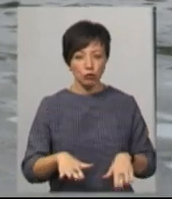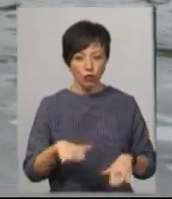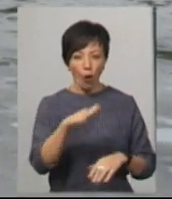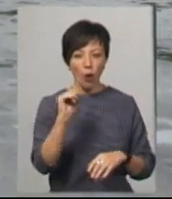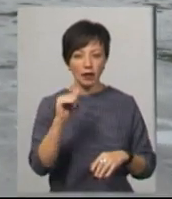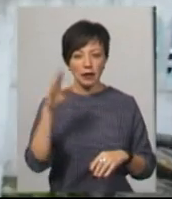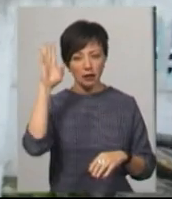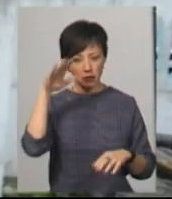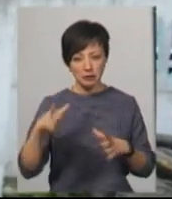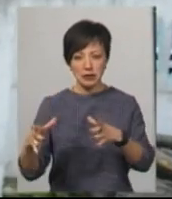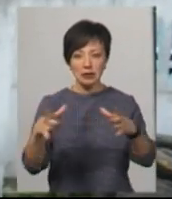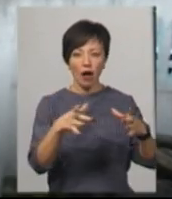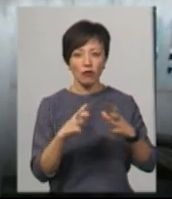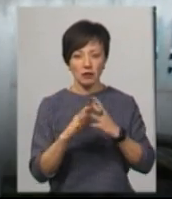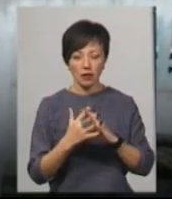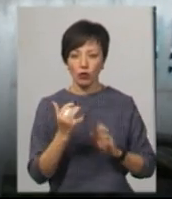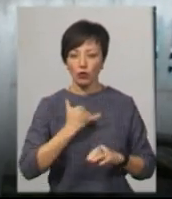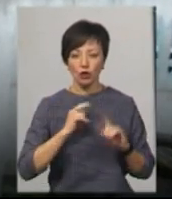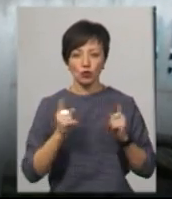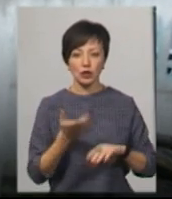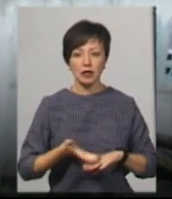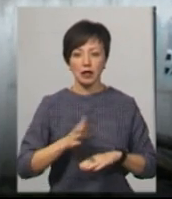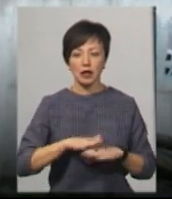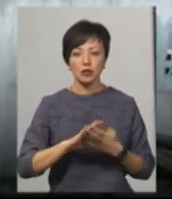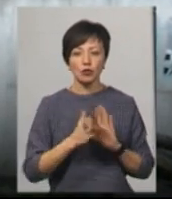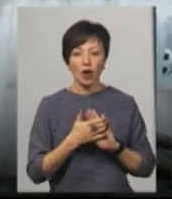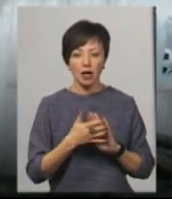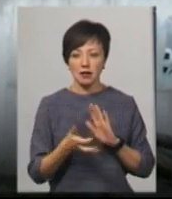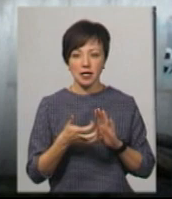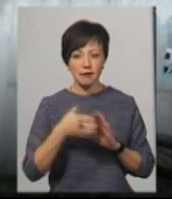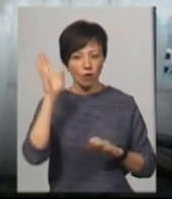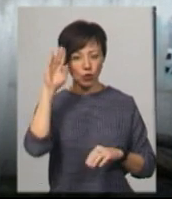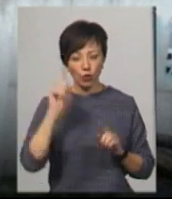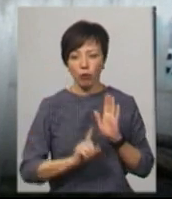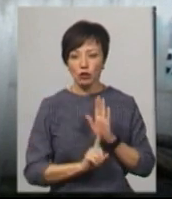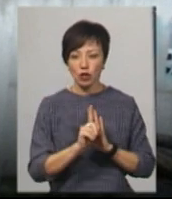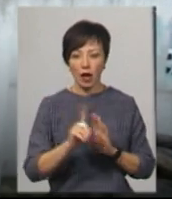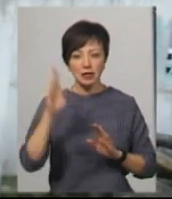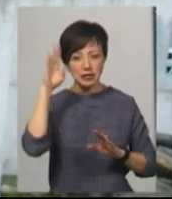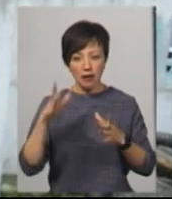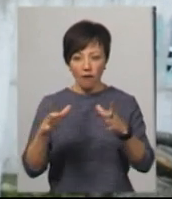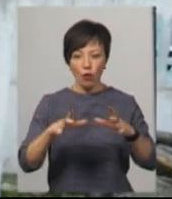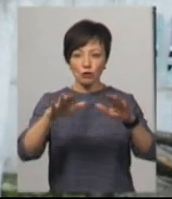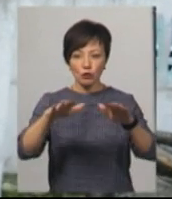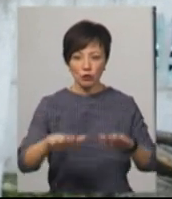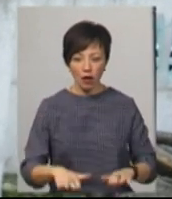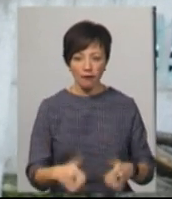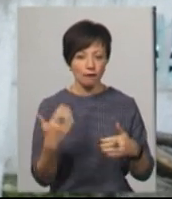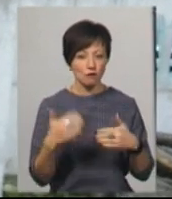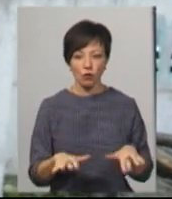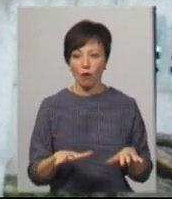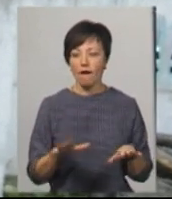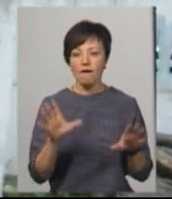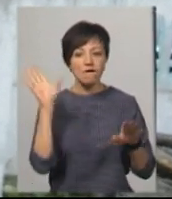сільського ставу. У нас дуже складна ситуація в селі з водою. Оце тільки починають ставок спускати, все. Води нема